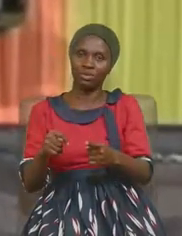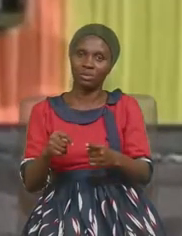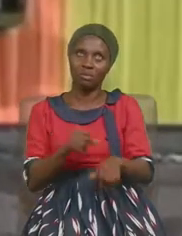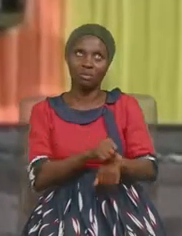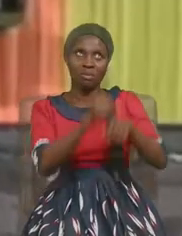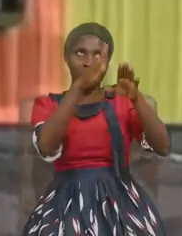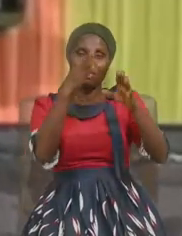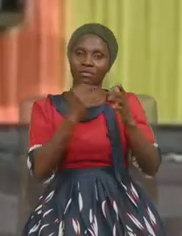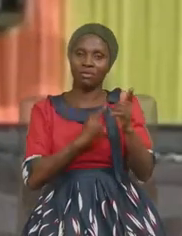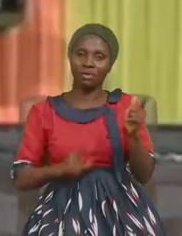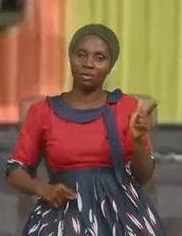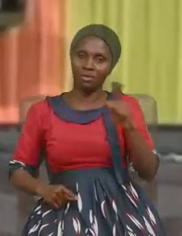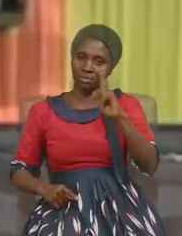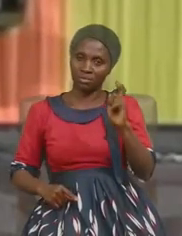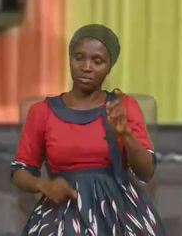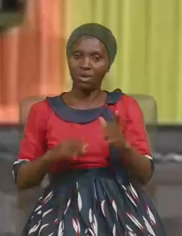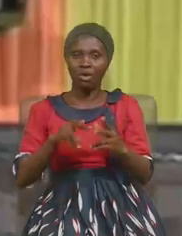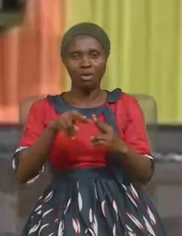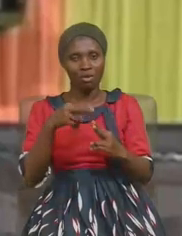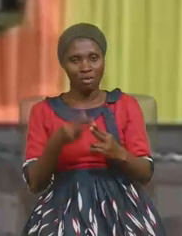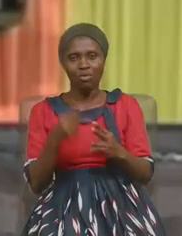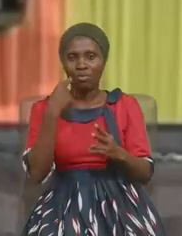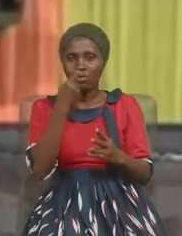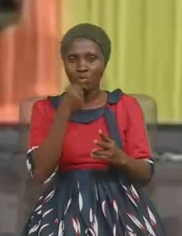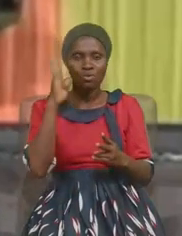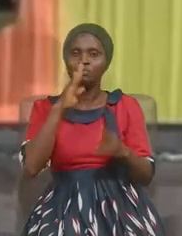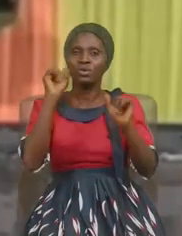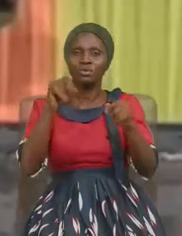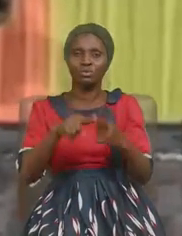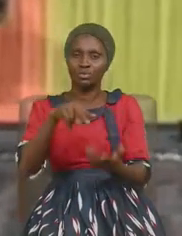Qui s'élèvera jusqu'à son lieu saint?